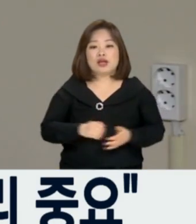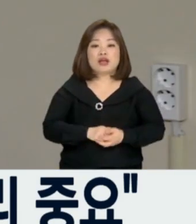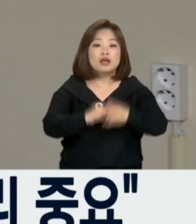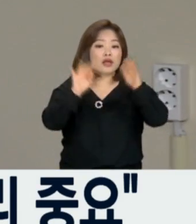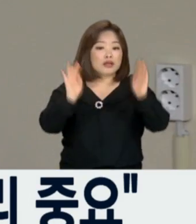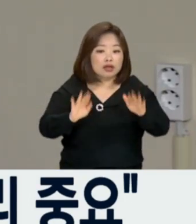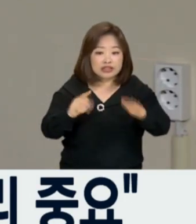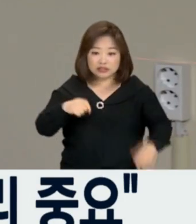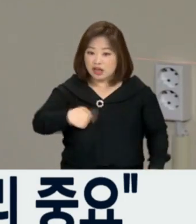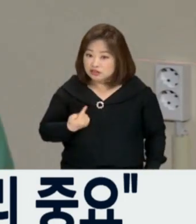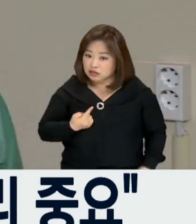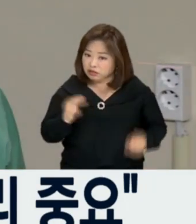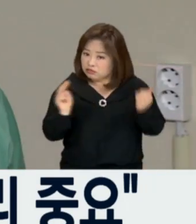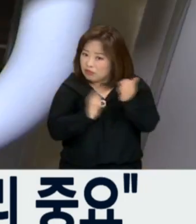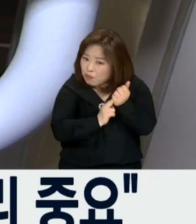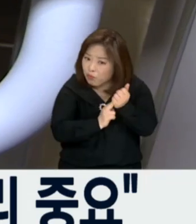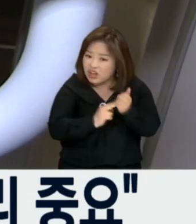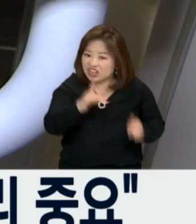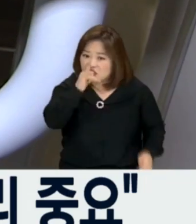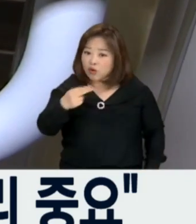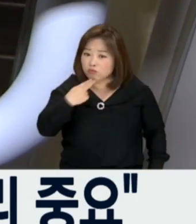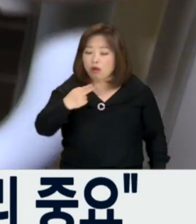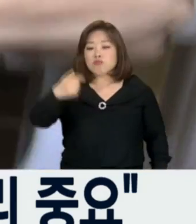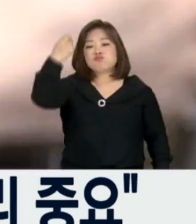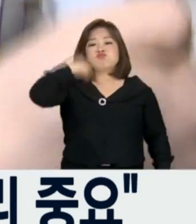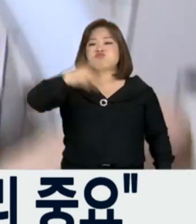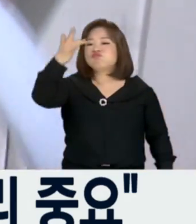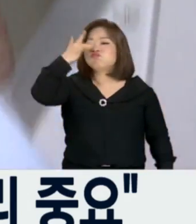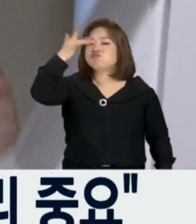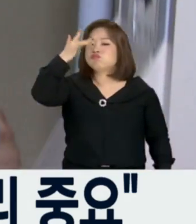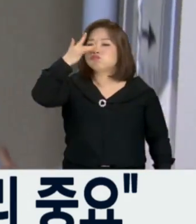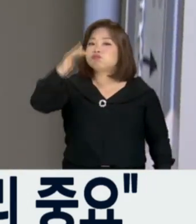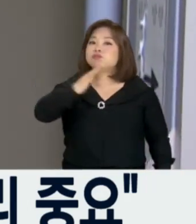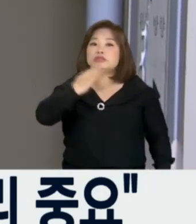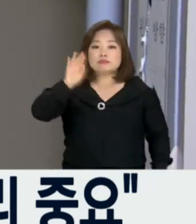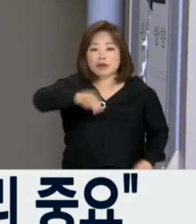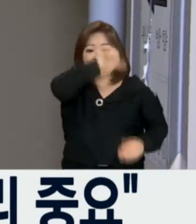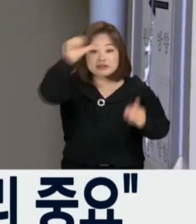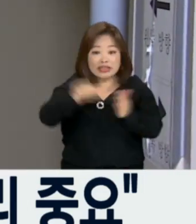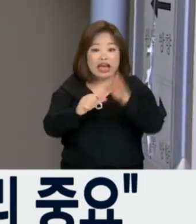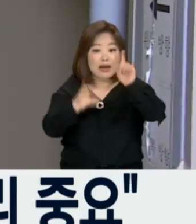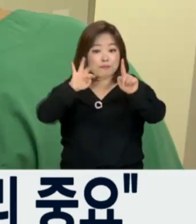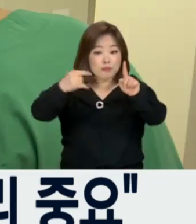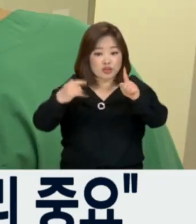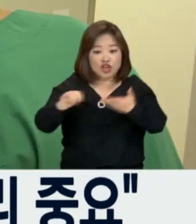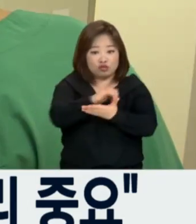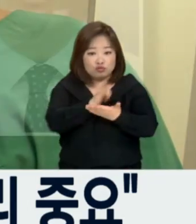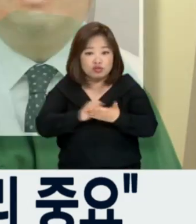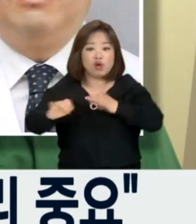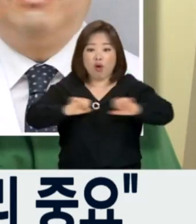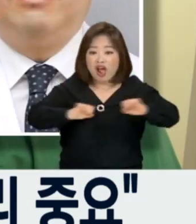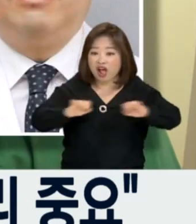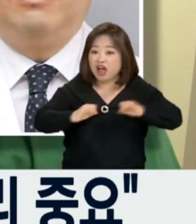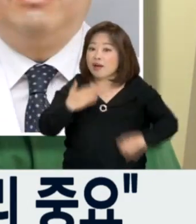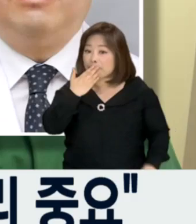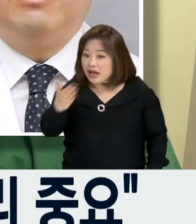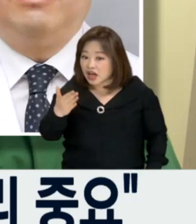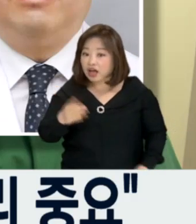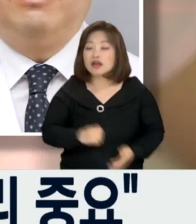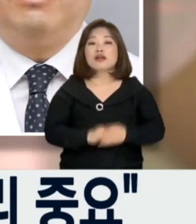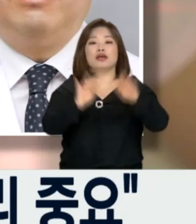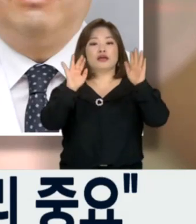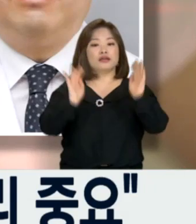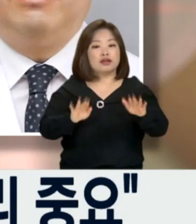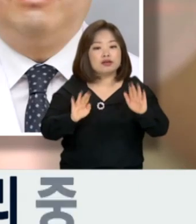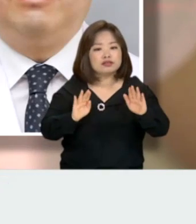보니 자신이 잠복 결핵 환자인지 모르고 사는 경우가 많지만 평생에 한 번은 균이 활동할 수 있기 때문입니다. 잠복